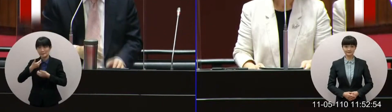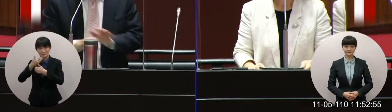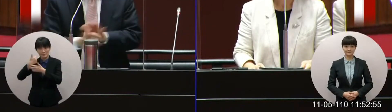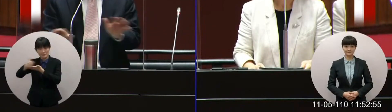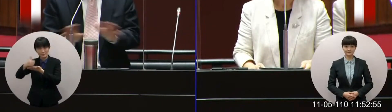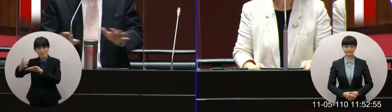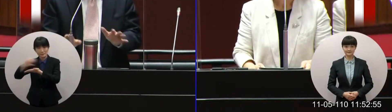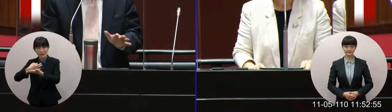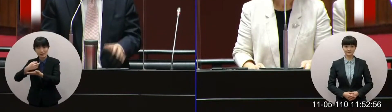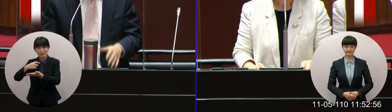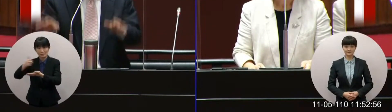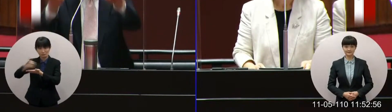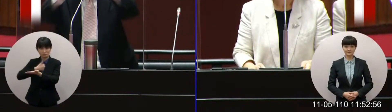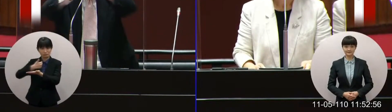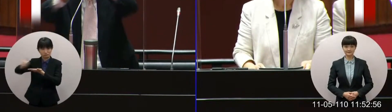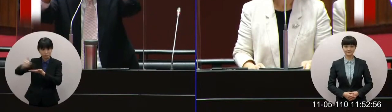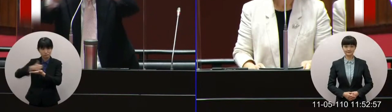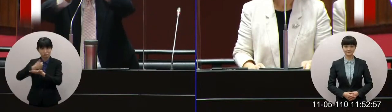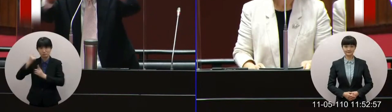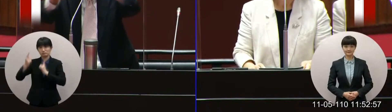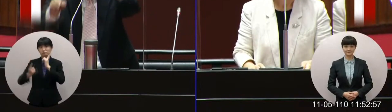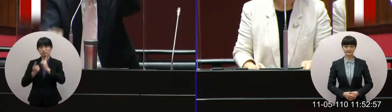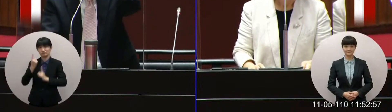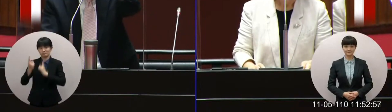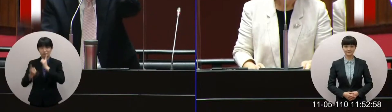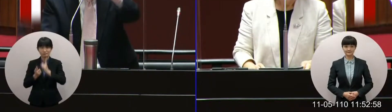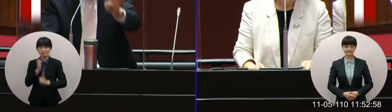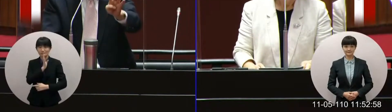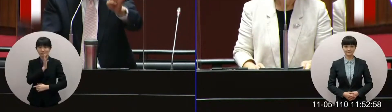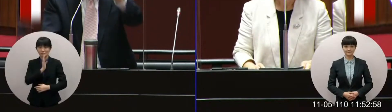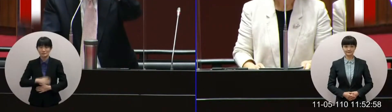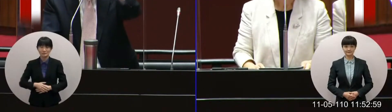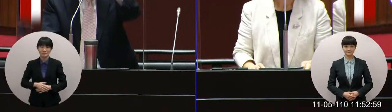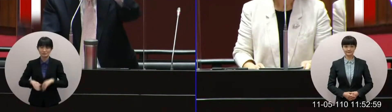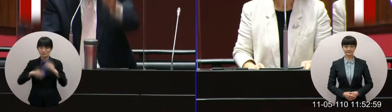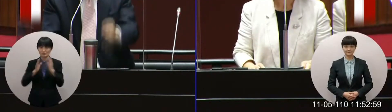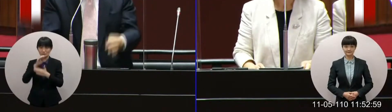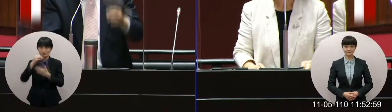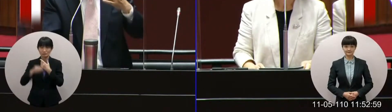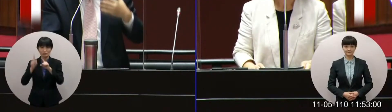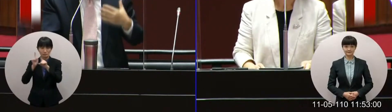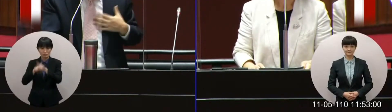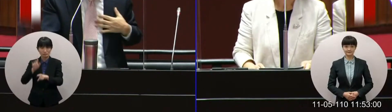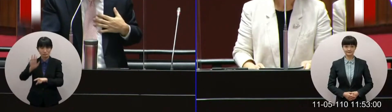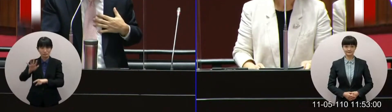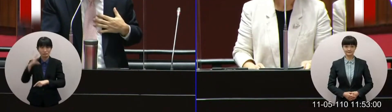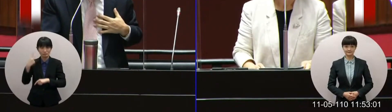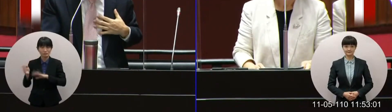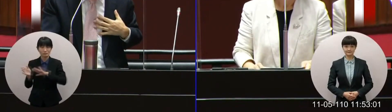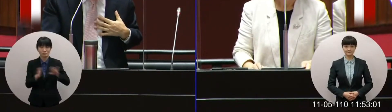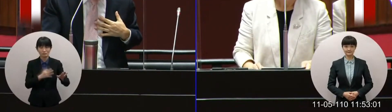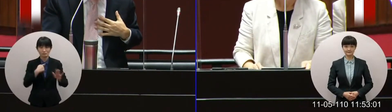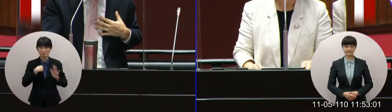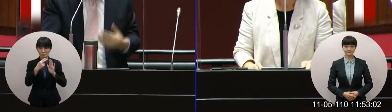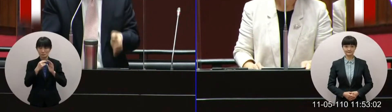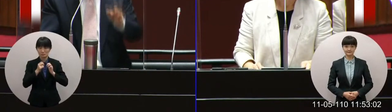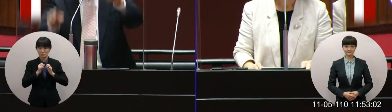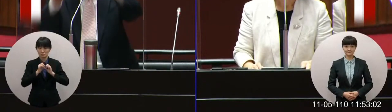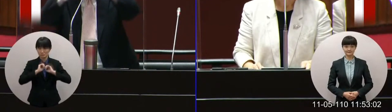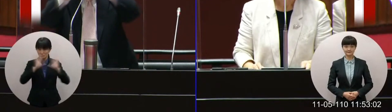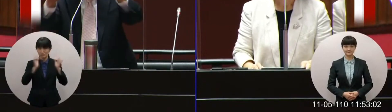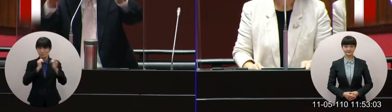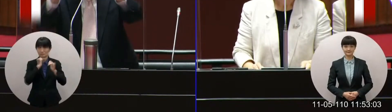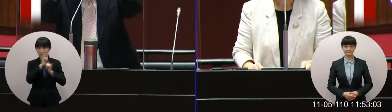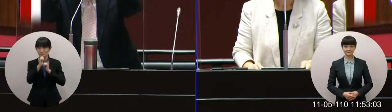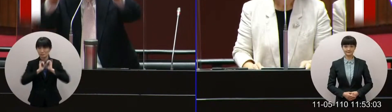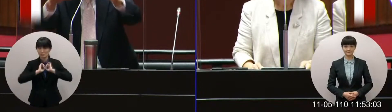以来，自由的，我们都照这个自由的规范。第二，我们再再跟国人保证，我